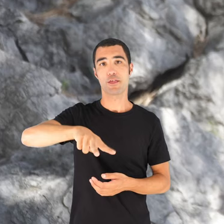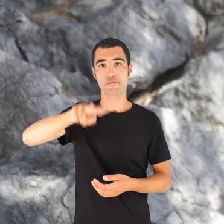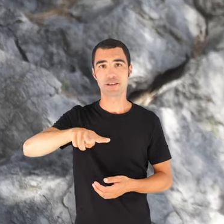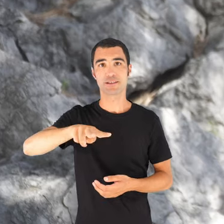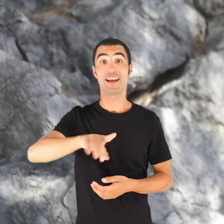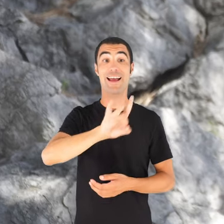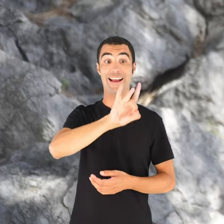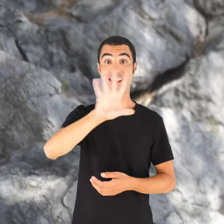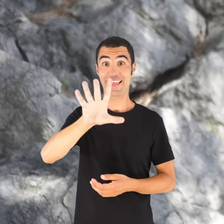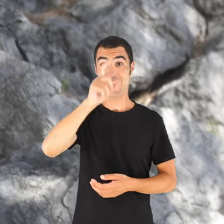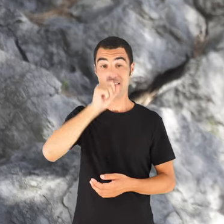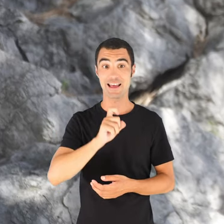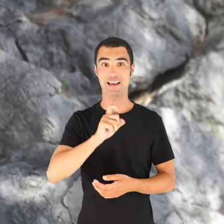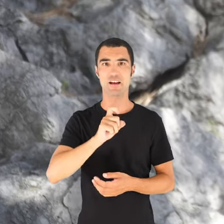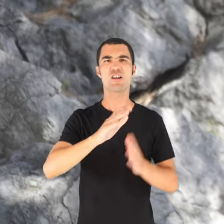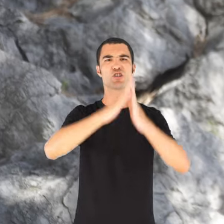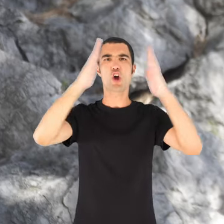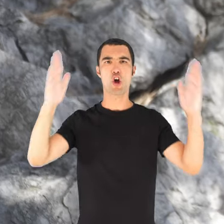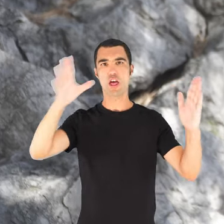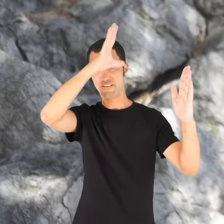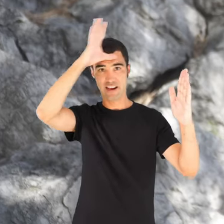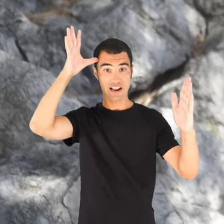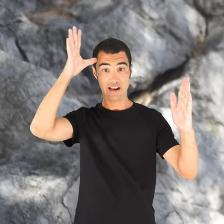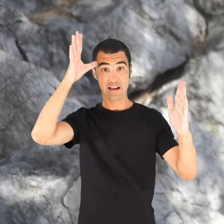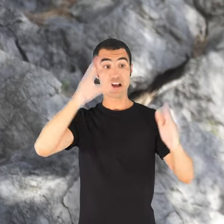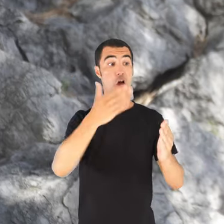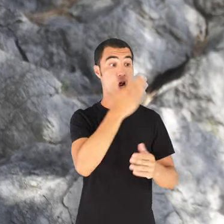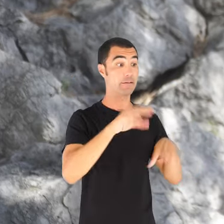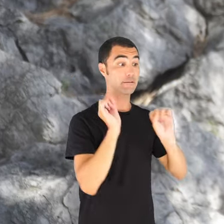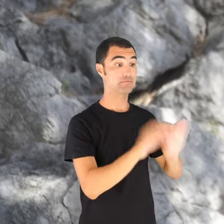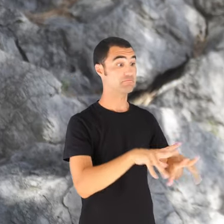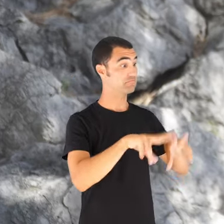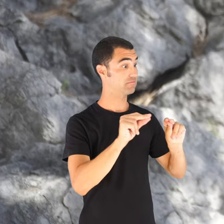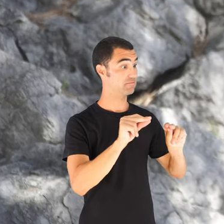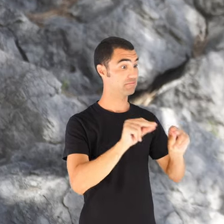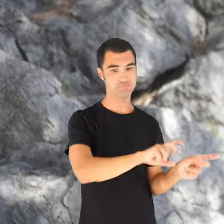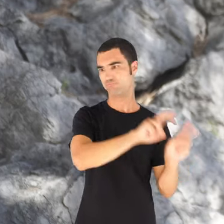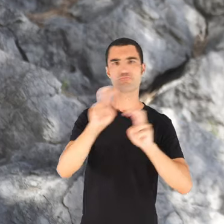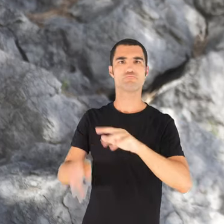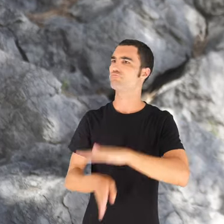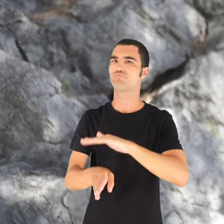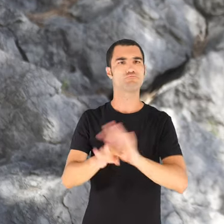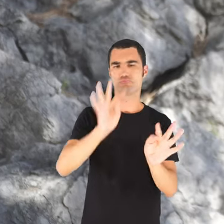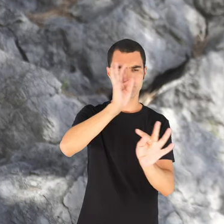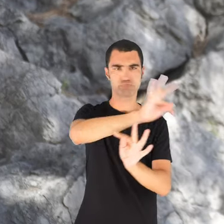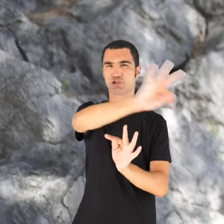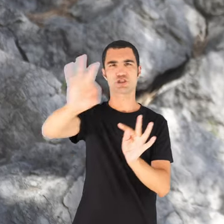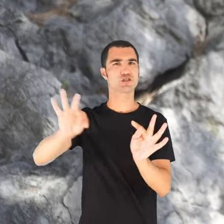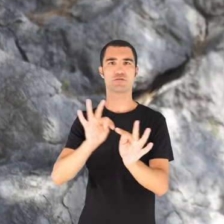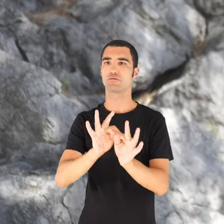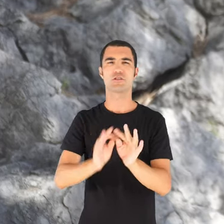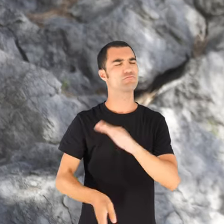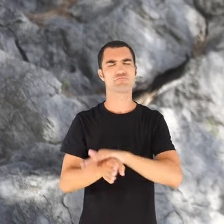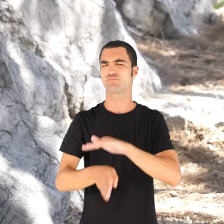en els 15 encara a l'escola i vaig anar tot l'estiu. I un pic que vaig deixar a l'escola i ja hi vaig començar seguit. I fins